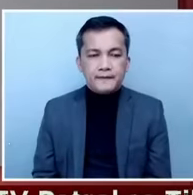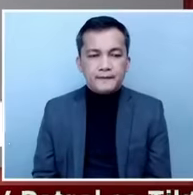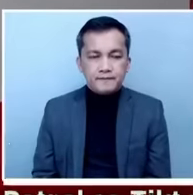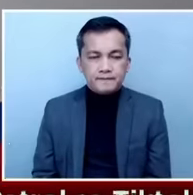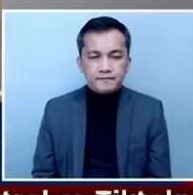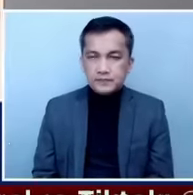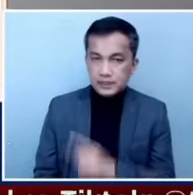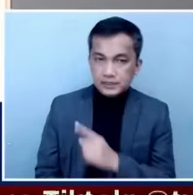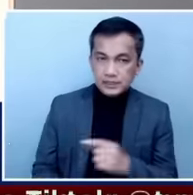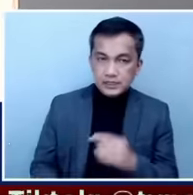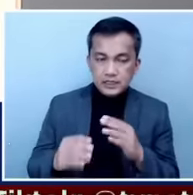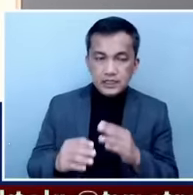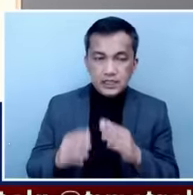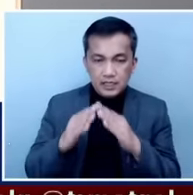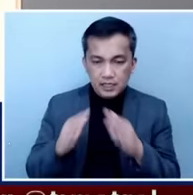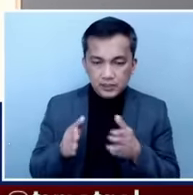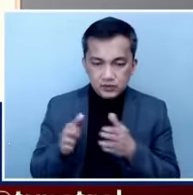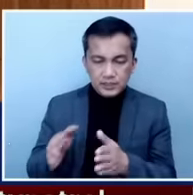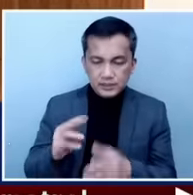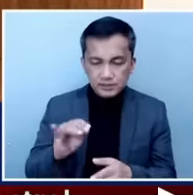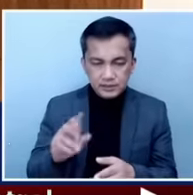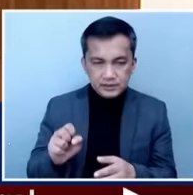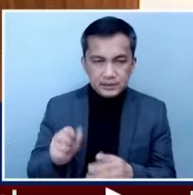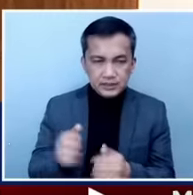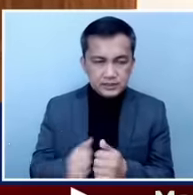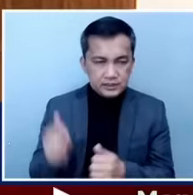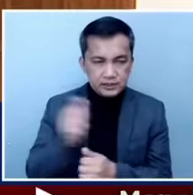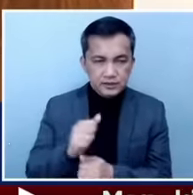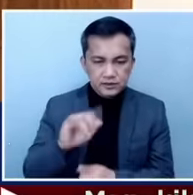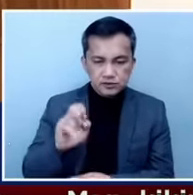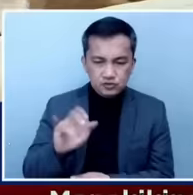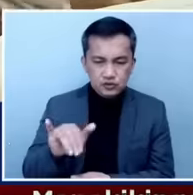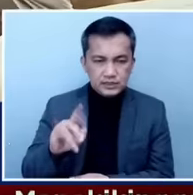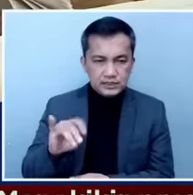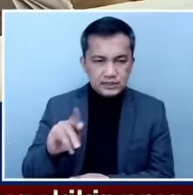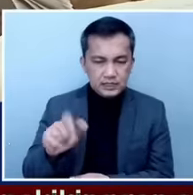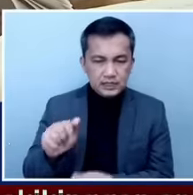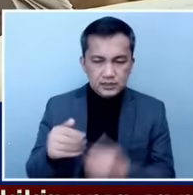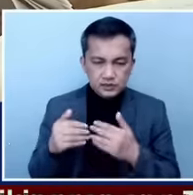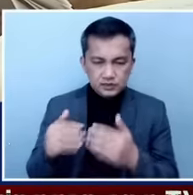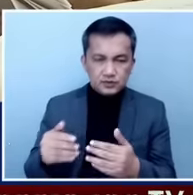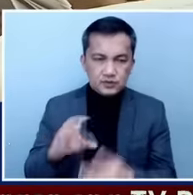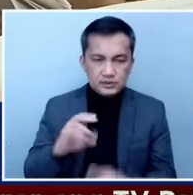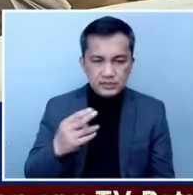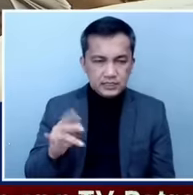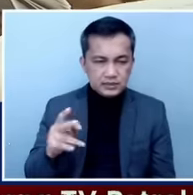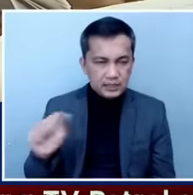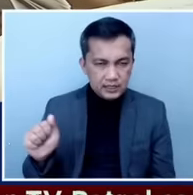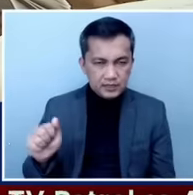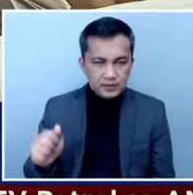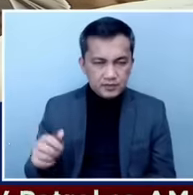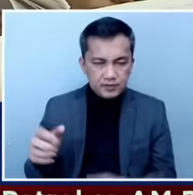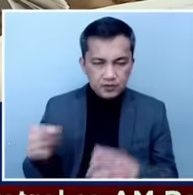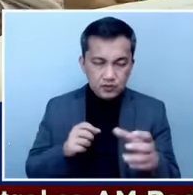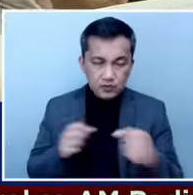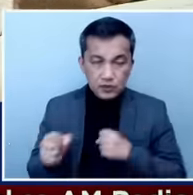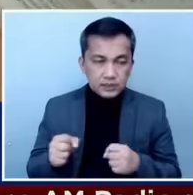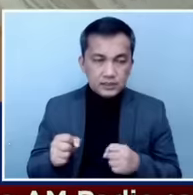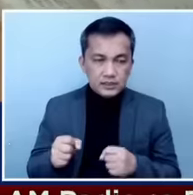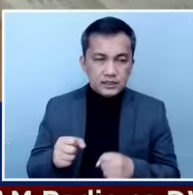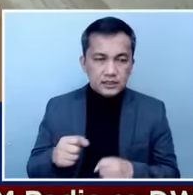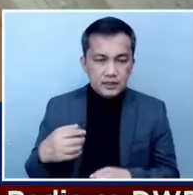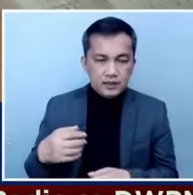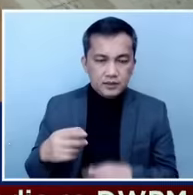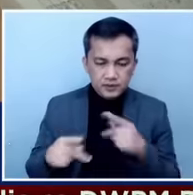Naniniwala si House Ways and Means Committee Chair Joey Salceda, isa sa mga nagsusulong ng charter change, na makakamit na ng mga nagsusulong ng People's Initiative ang pirma